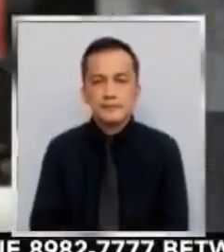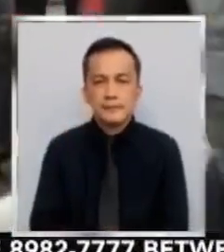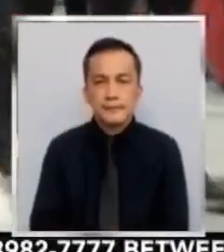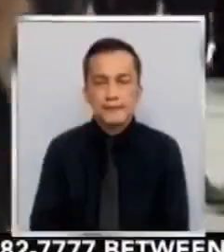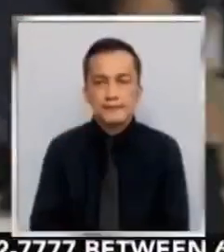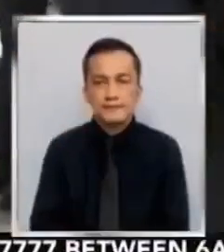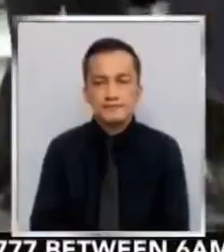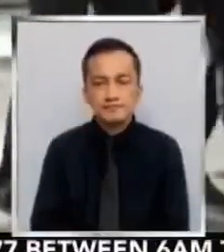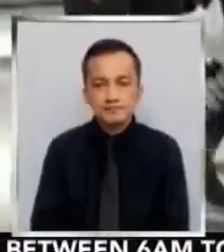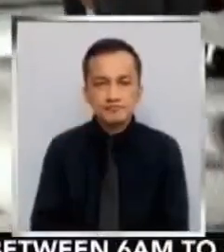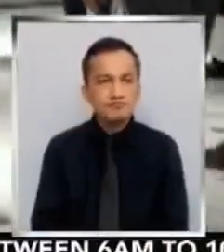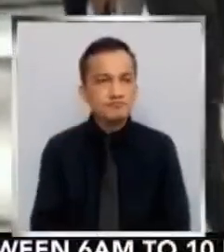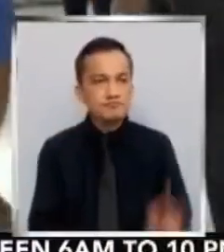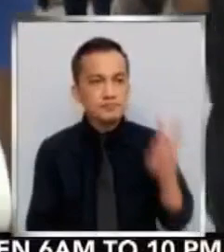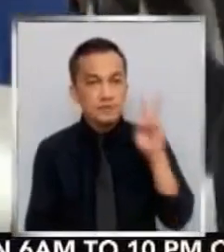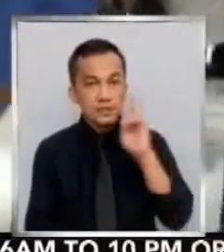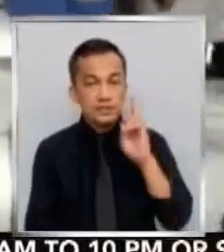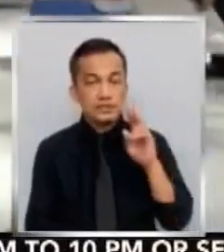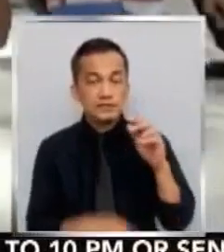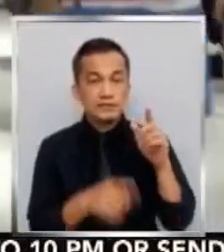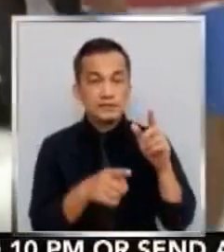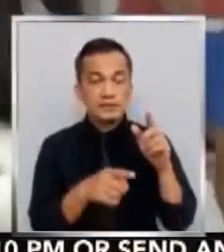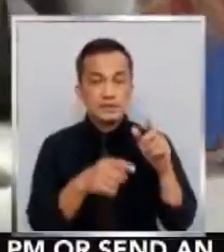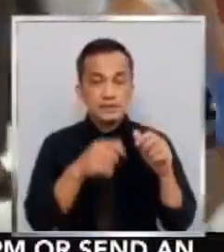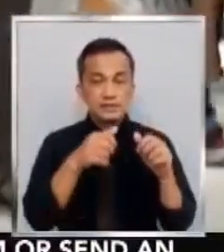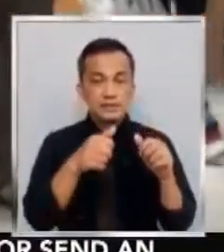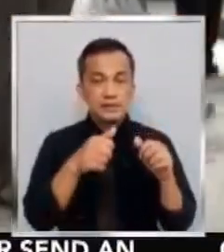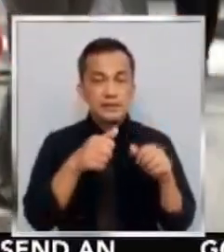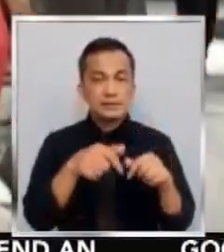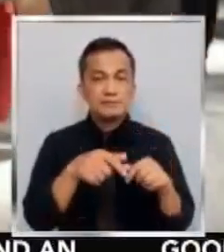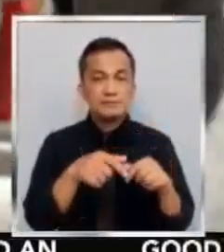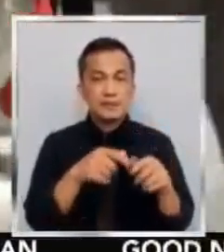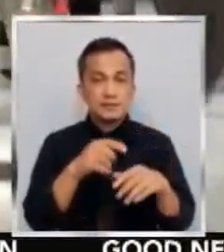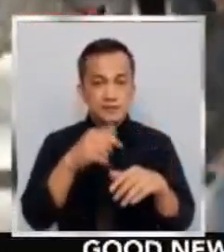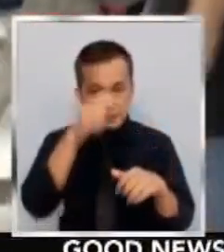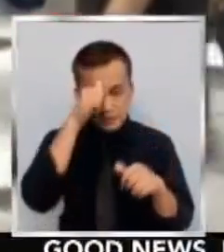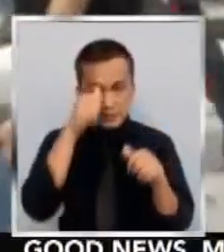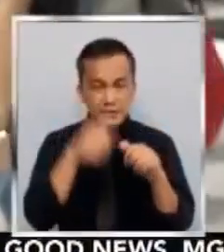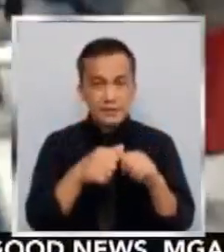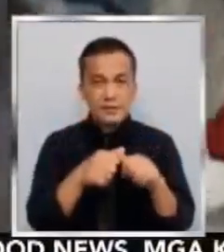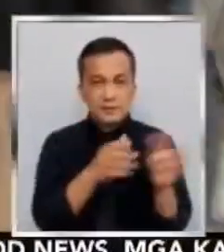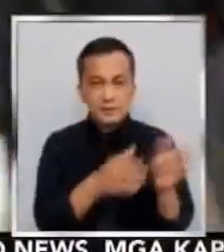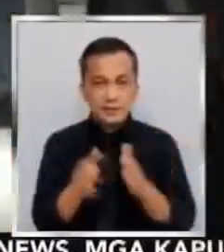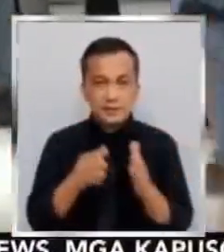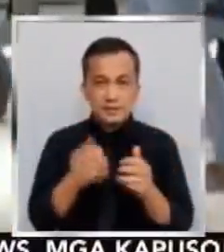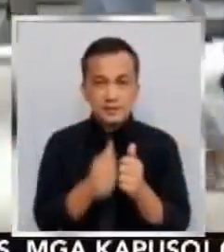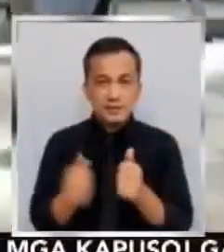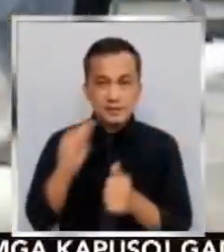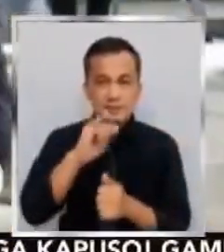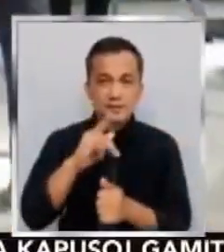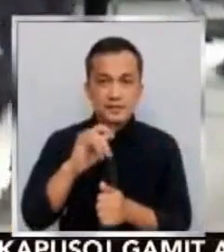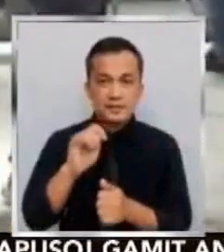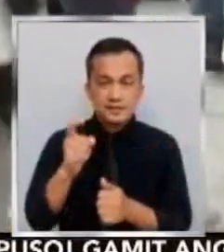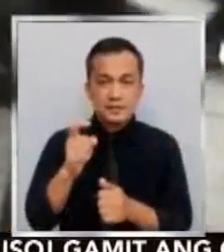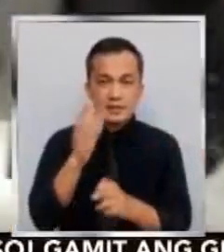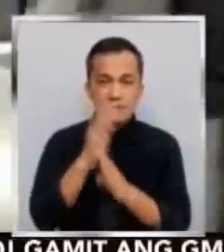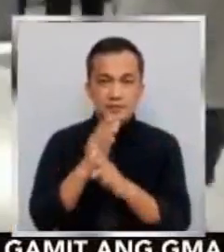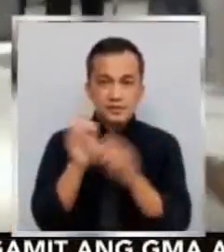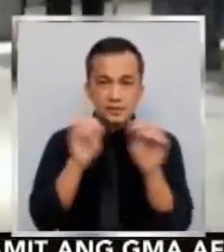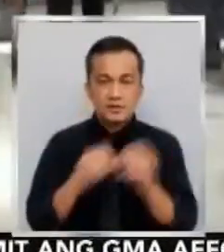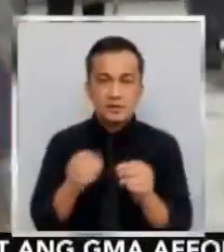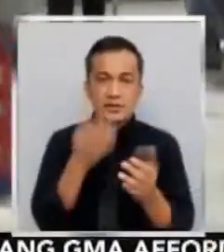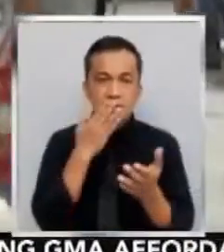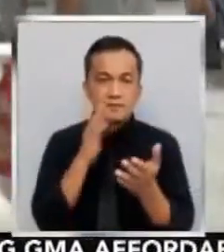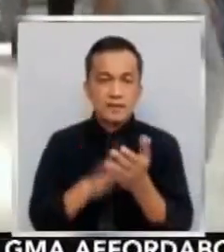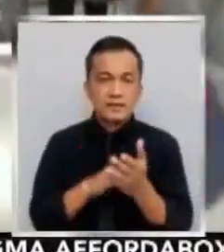Vicky, isa naman sa inaalala ng at pinaghahandaan ng pamunuan ng PITX at maging ng mga bus operators yung posibleng masamang epekto sa biyahe pa